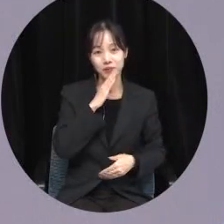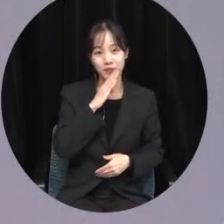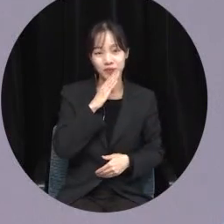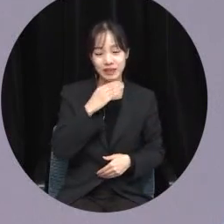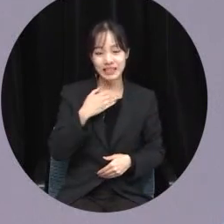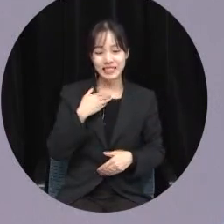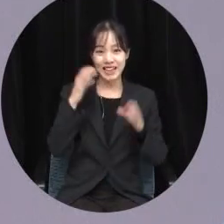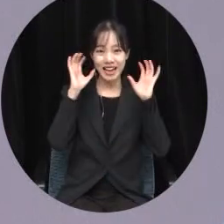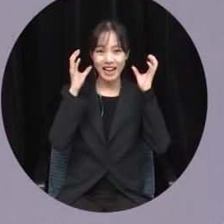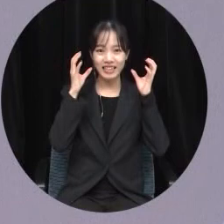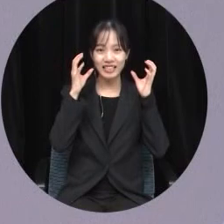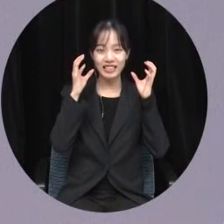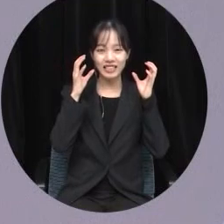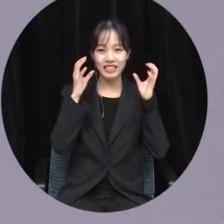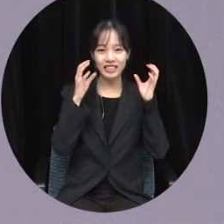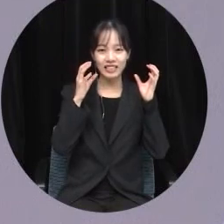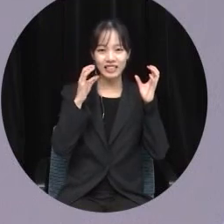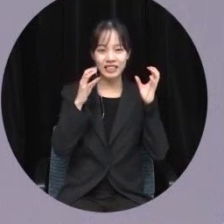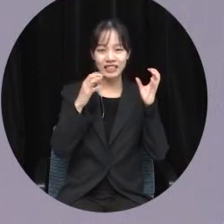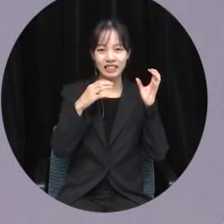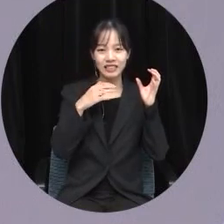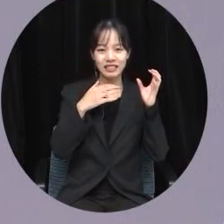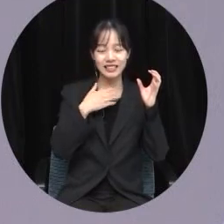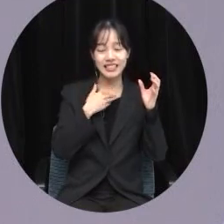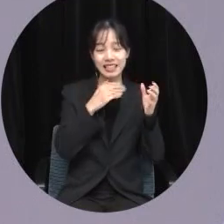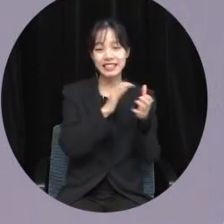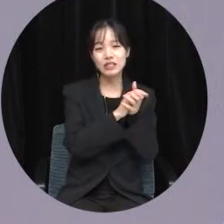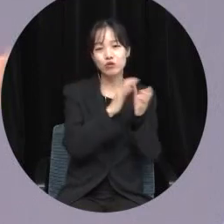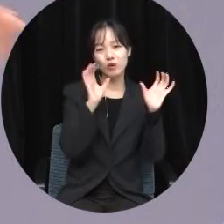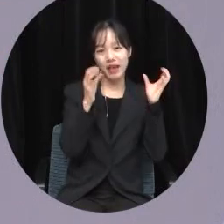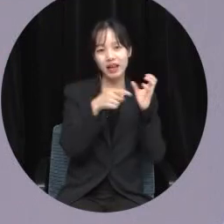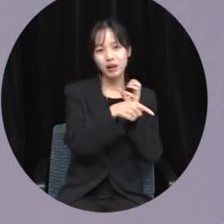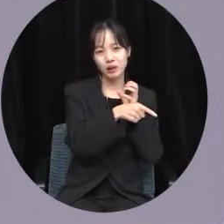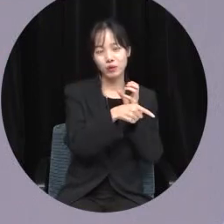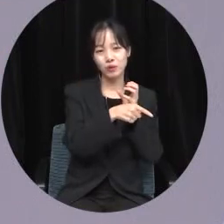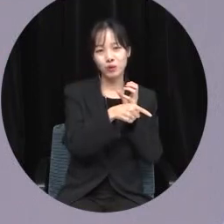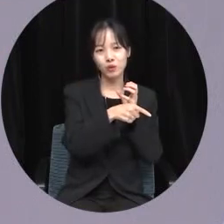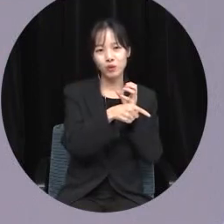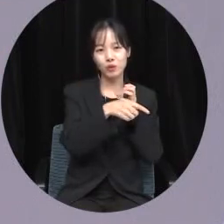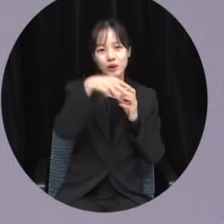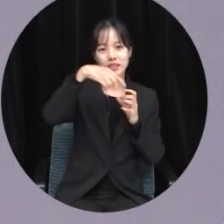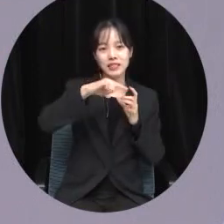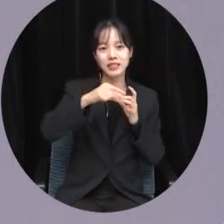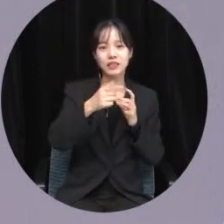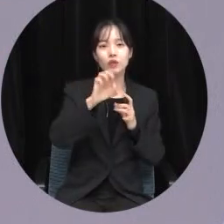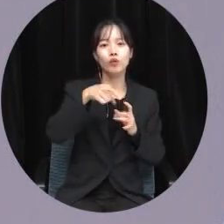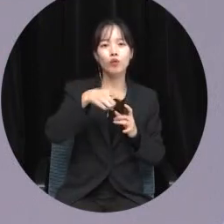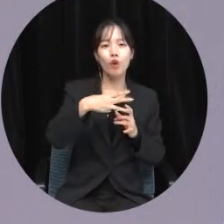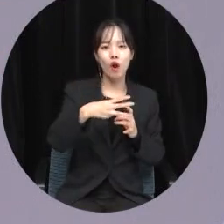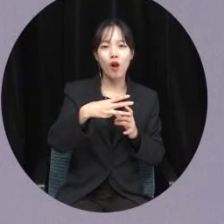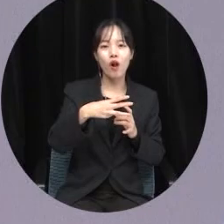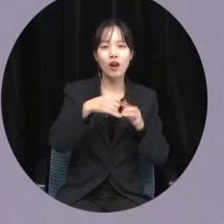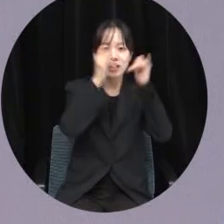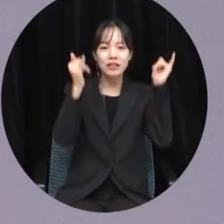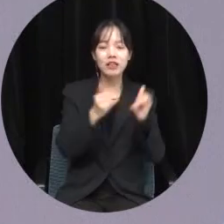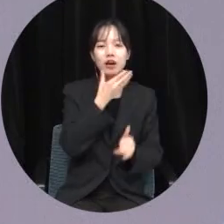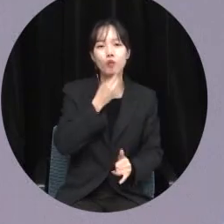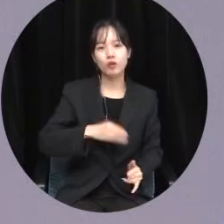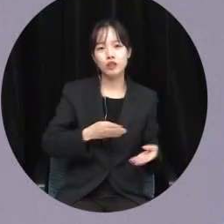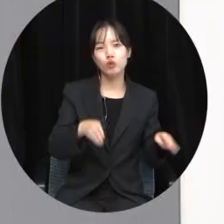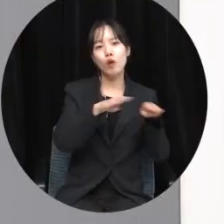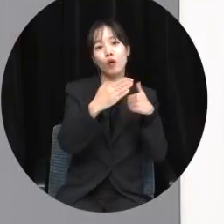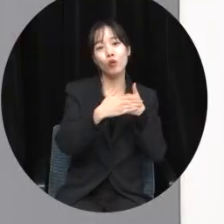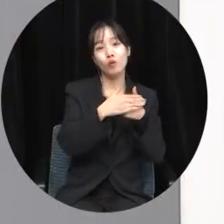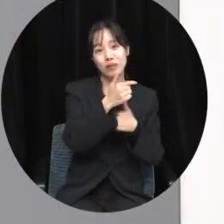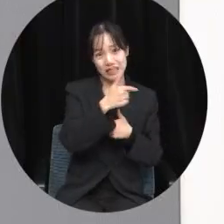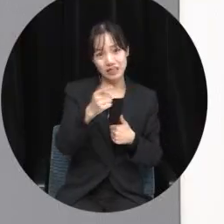신월종합사회복지관 도움을 많이 받았다고 하는데 이런 부분들을 좀 더 같이 노력해서 확대하는 게 어떻겠는지 의견 묻습니다.